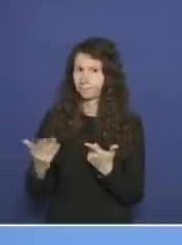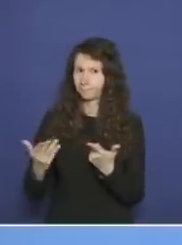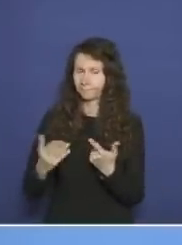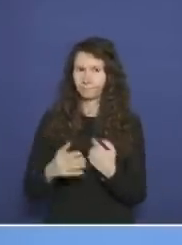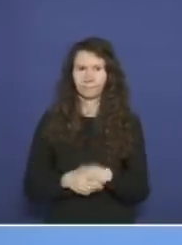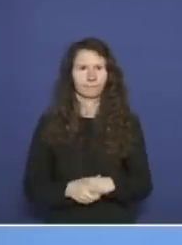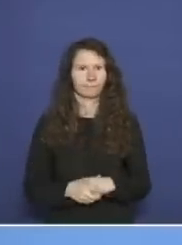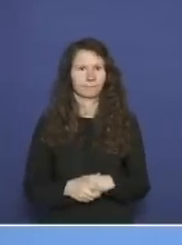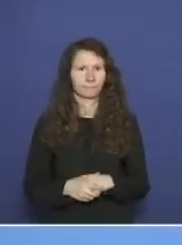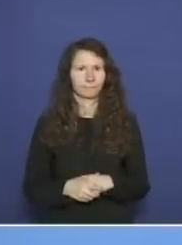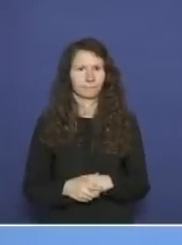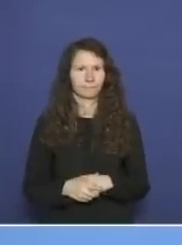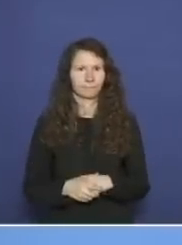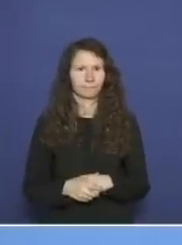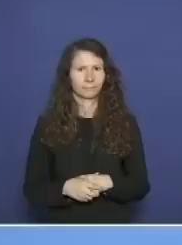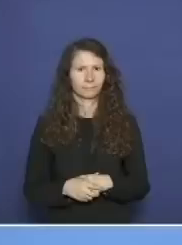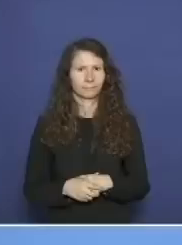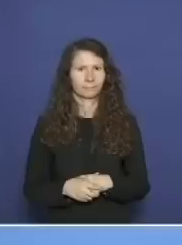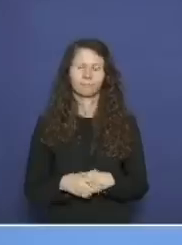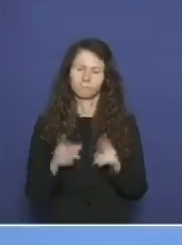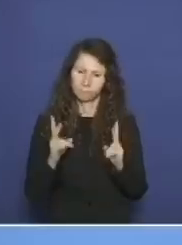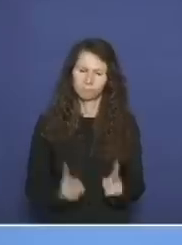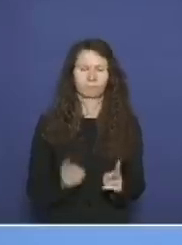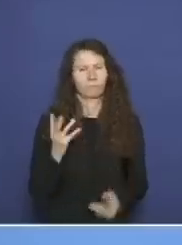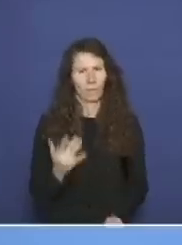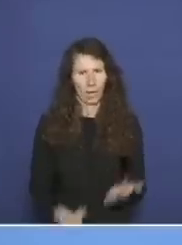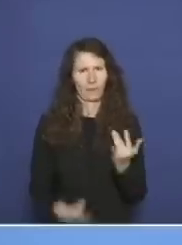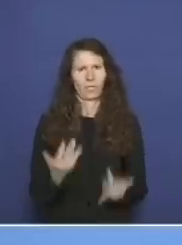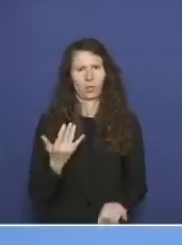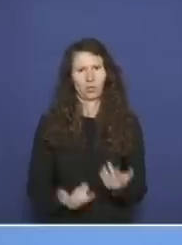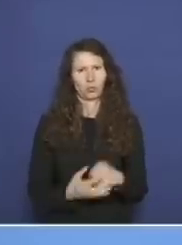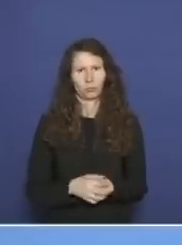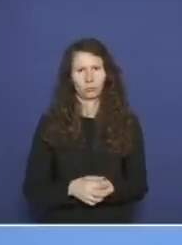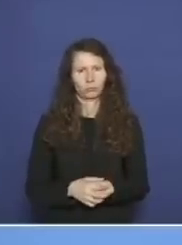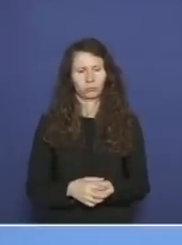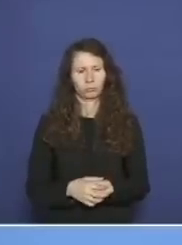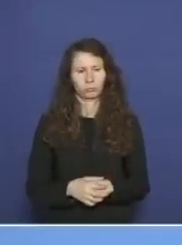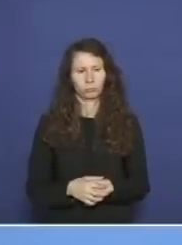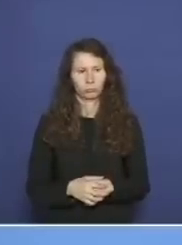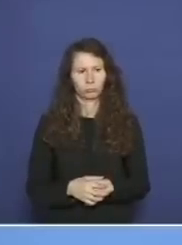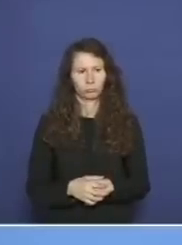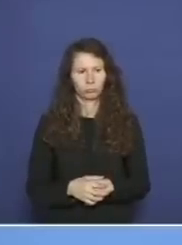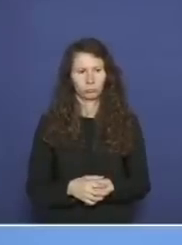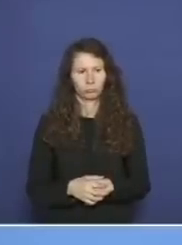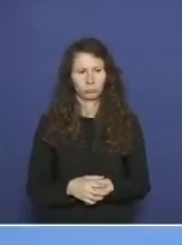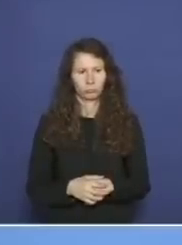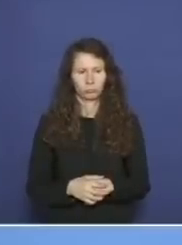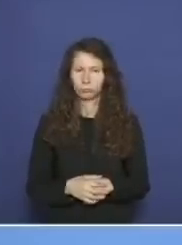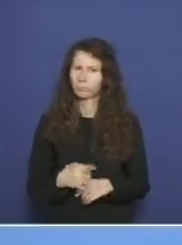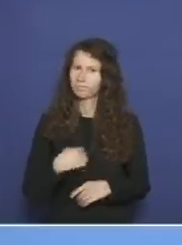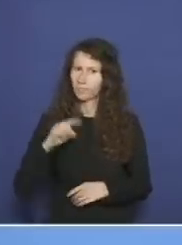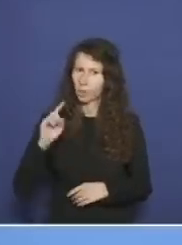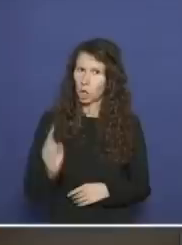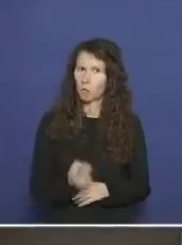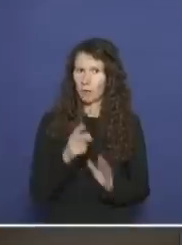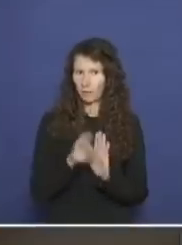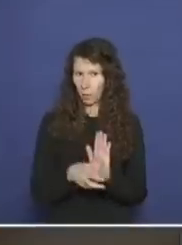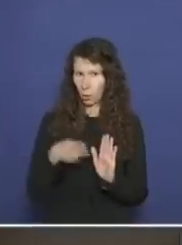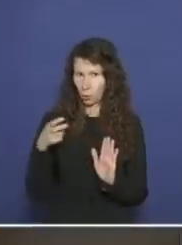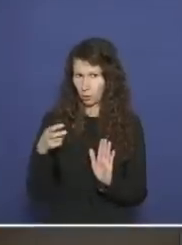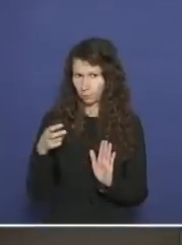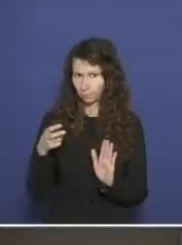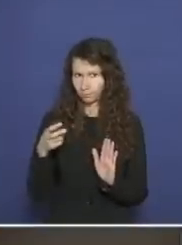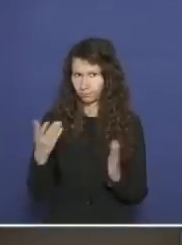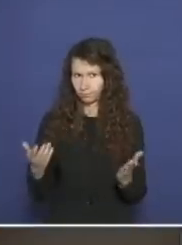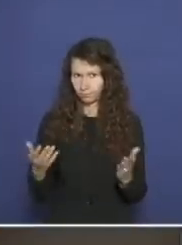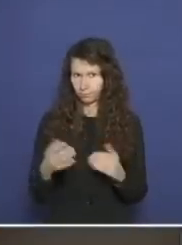Möglichkeit tatsächlich zur Abrechnung. Und ich sage noch einmal, übrigens auch gerade mit dem, was da,